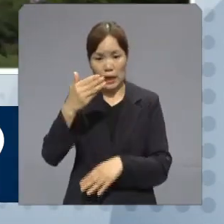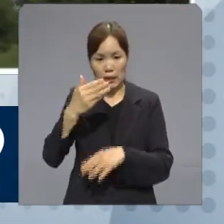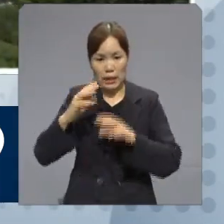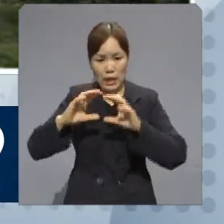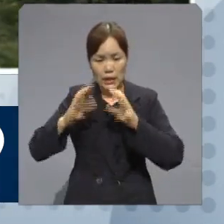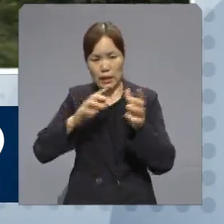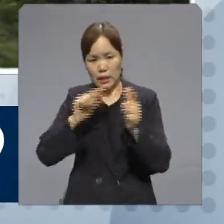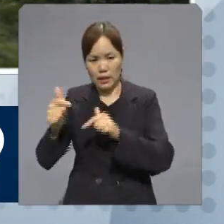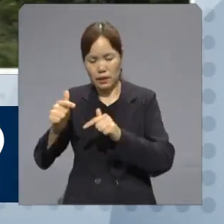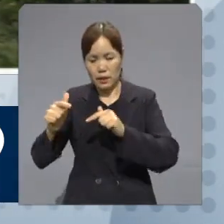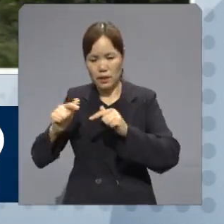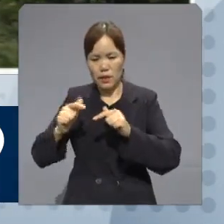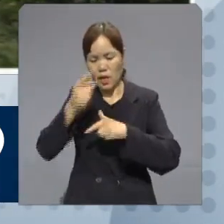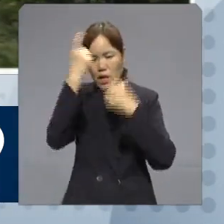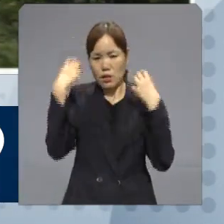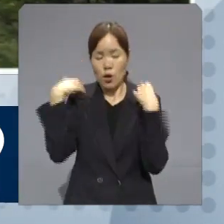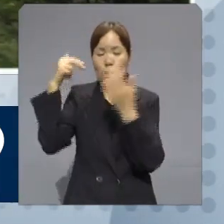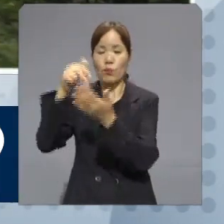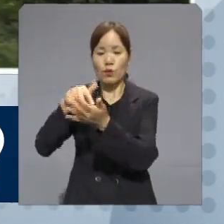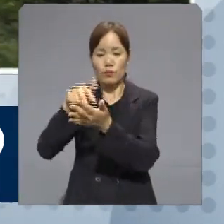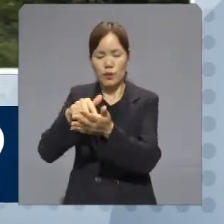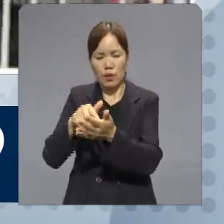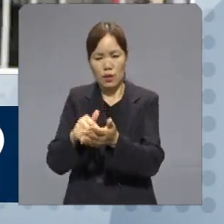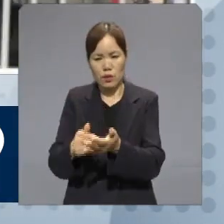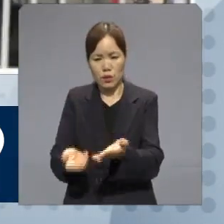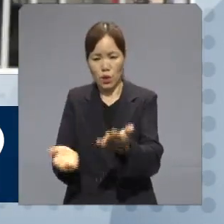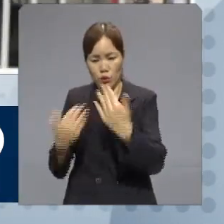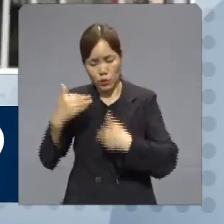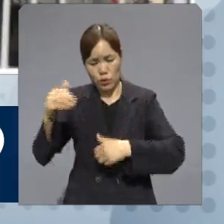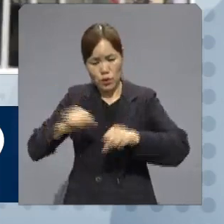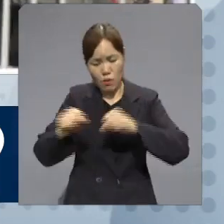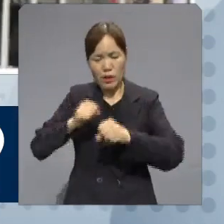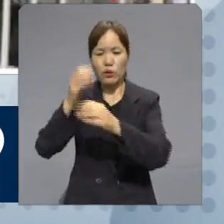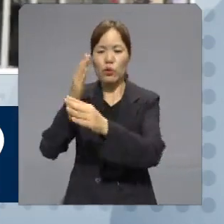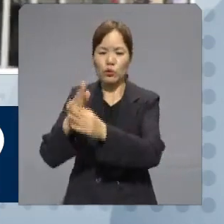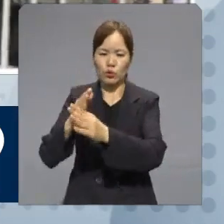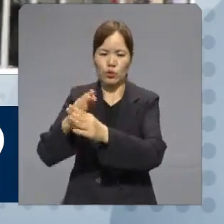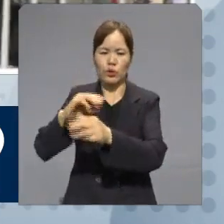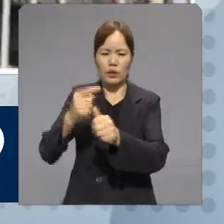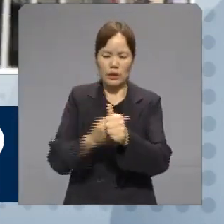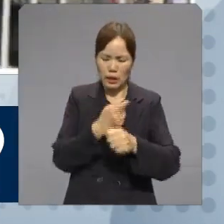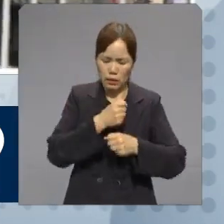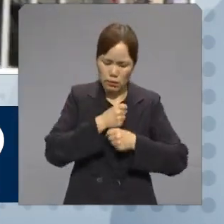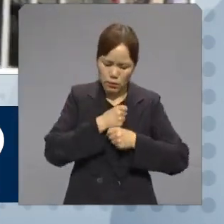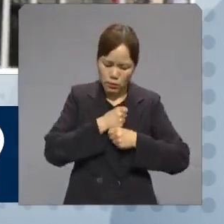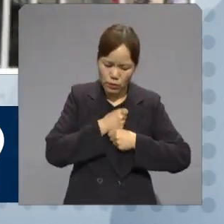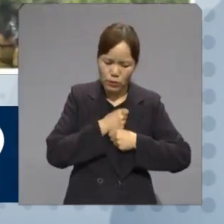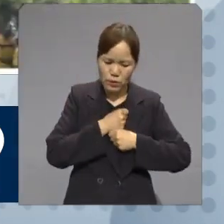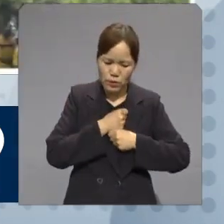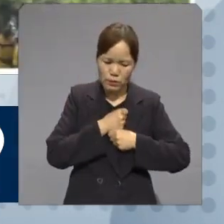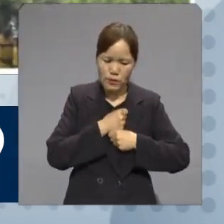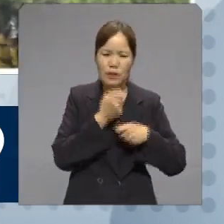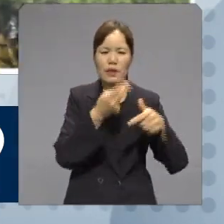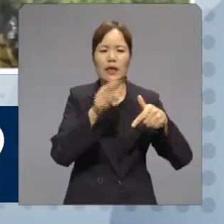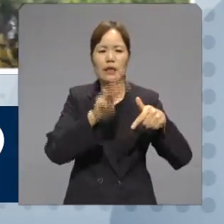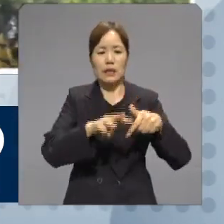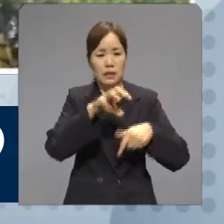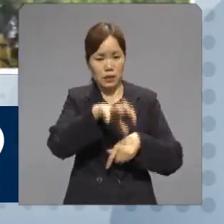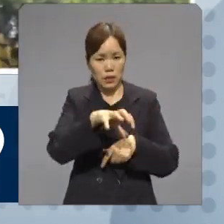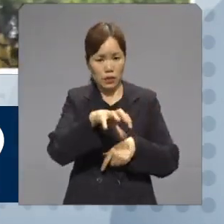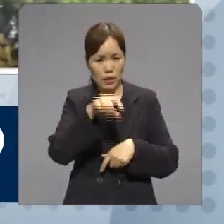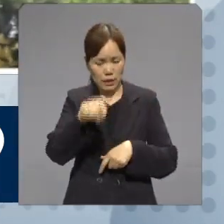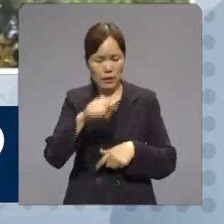차원으로서 접근을 하면서 유치전에 뛰어들고 있기 때문에에 조심스럽게 인천이 타당한